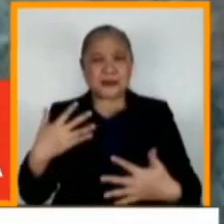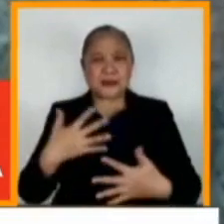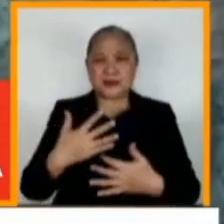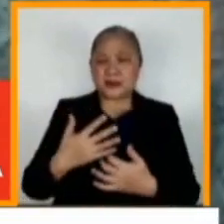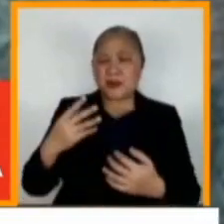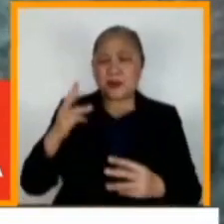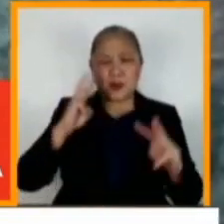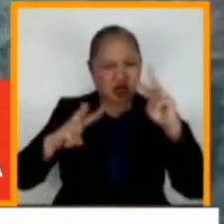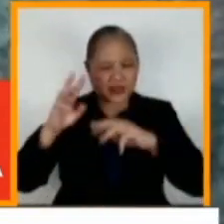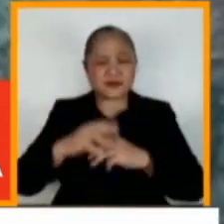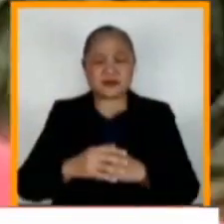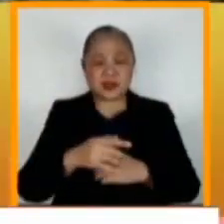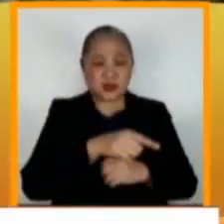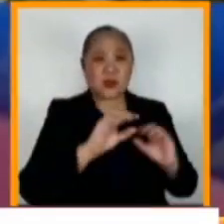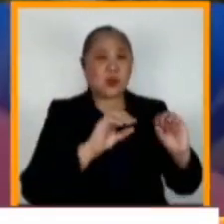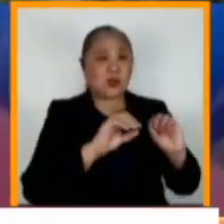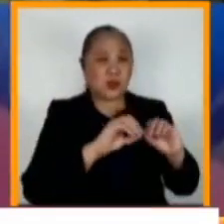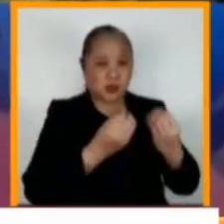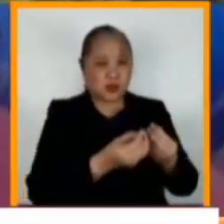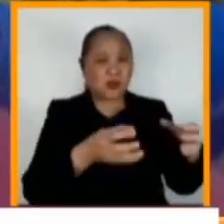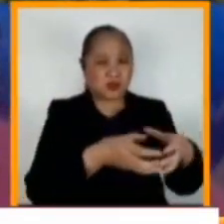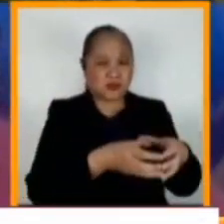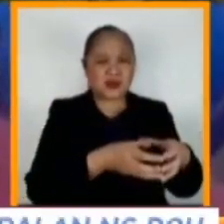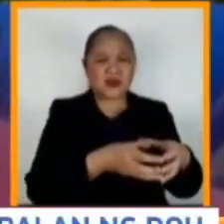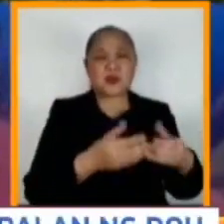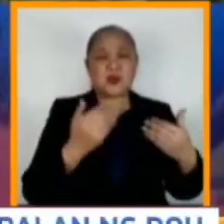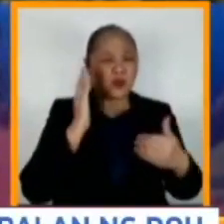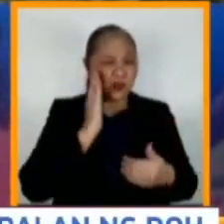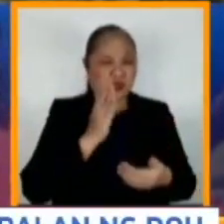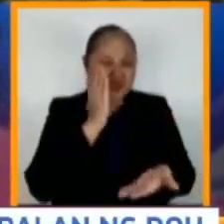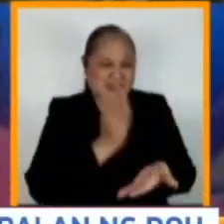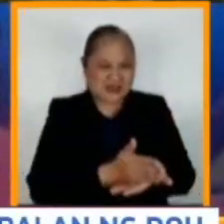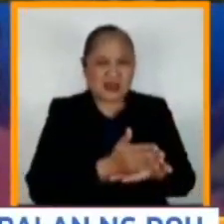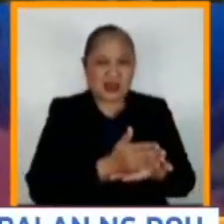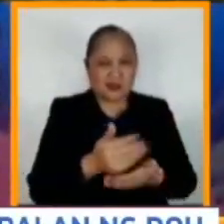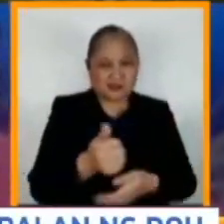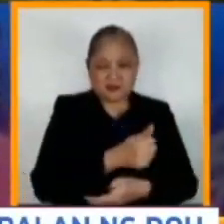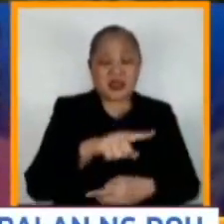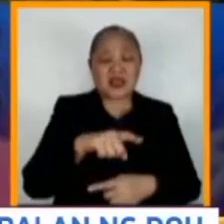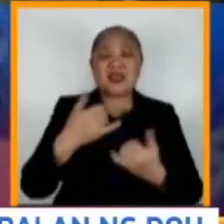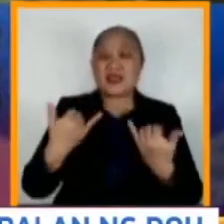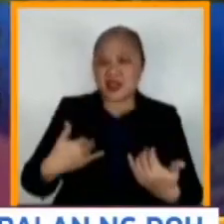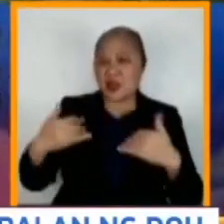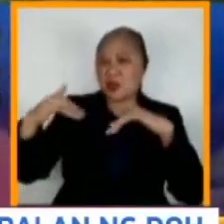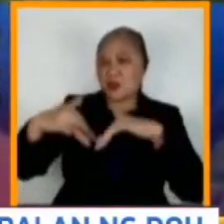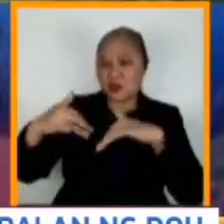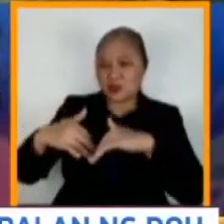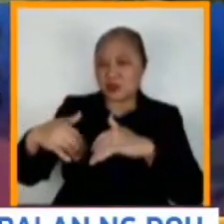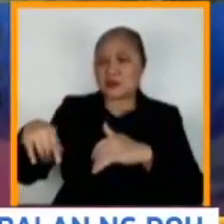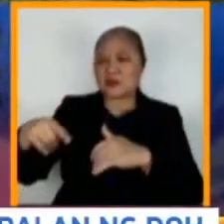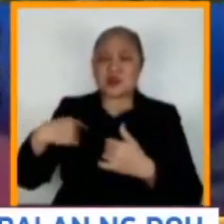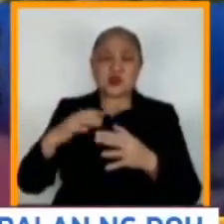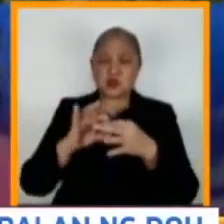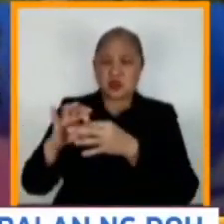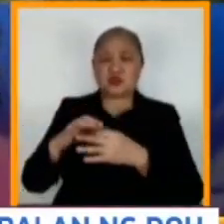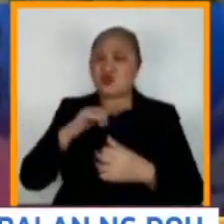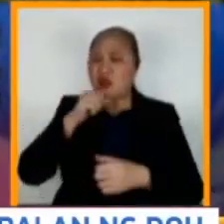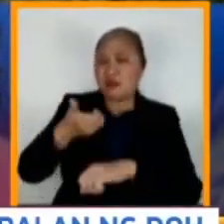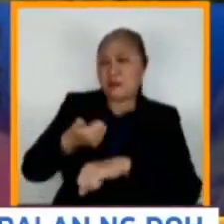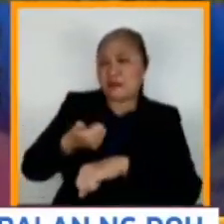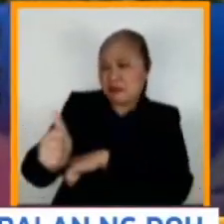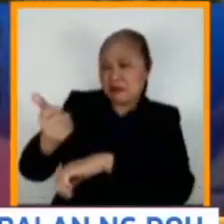pangunahan ang Tigil-pasada. That's why nagpatawag kita Unity Forum para wala basulay, wala balalamangay, wala asang